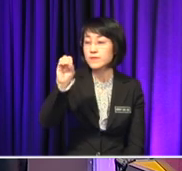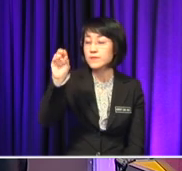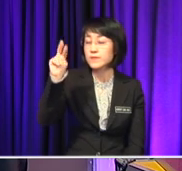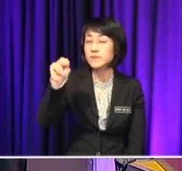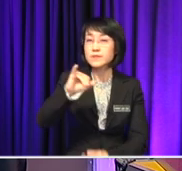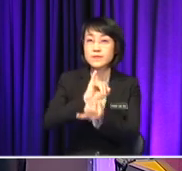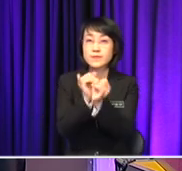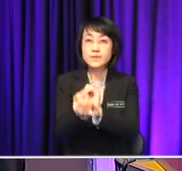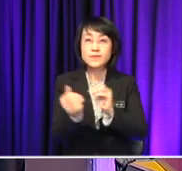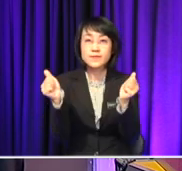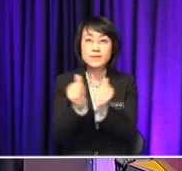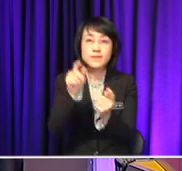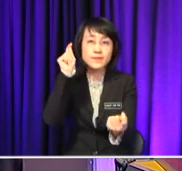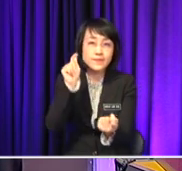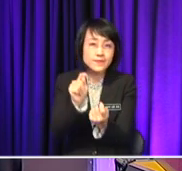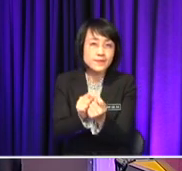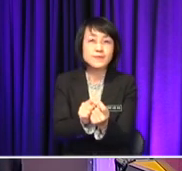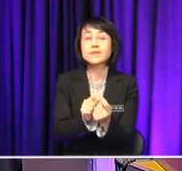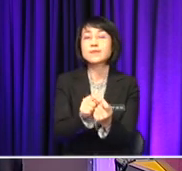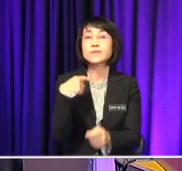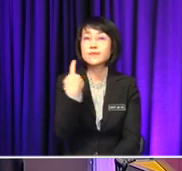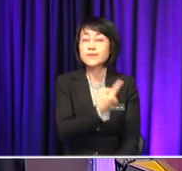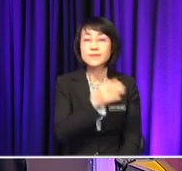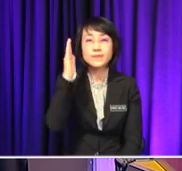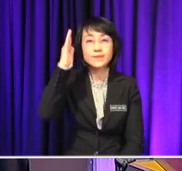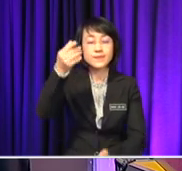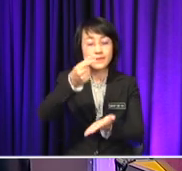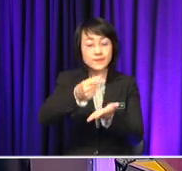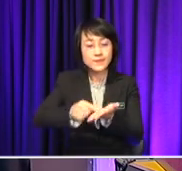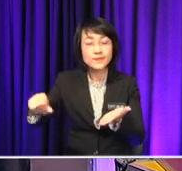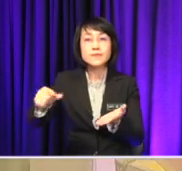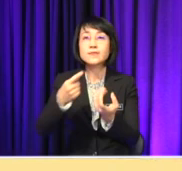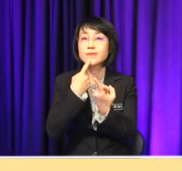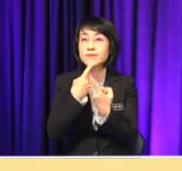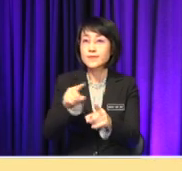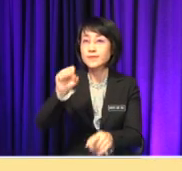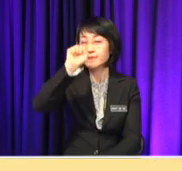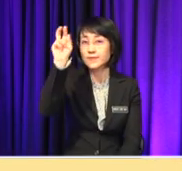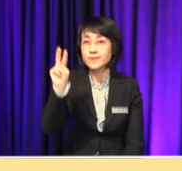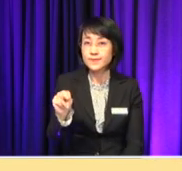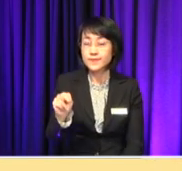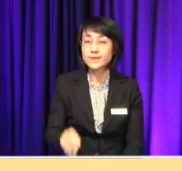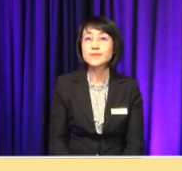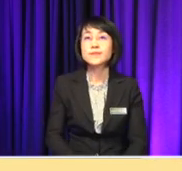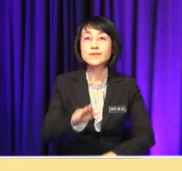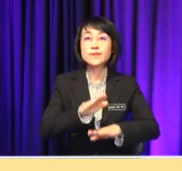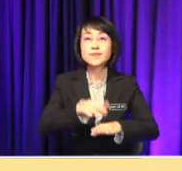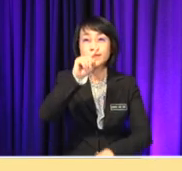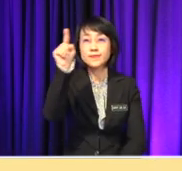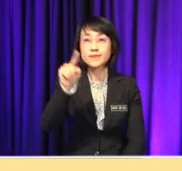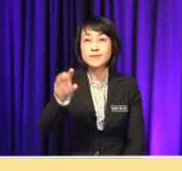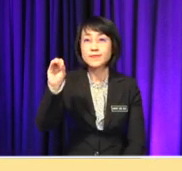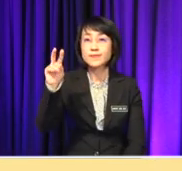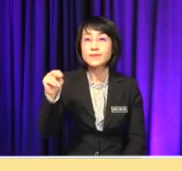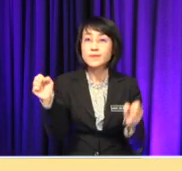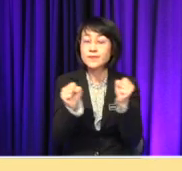gagal menjawab soalnya walaupun soal itu sangat mudah tapi pada Zoom sejuk yang berwarna biru atas